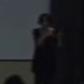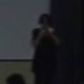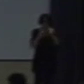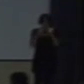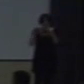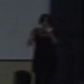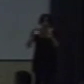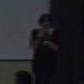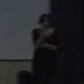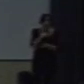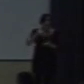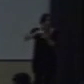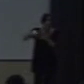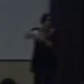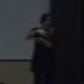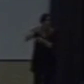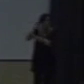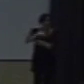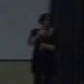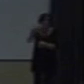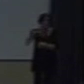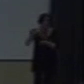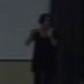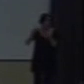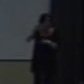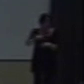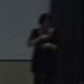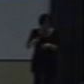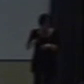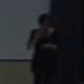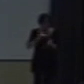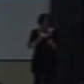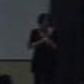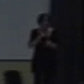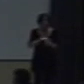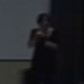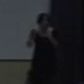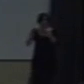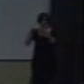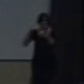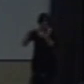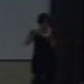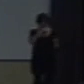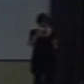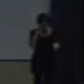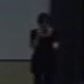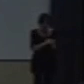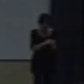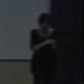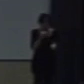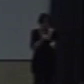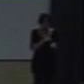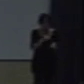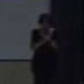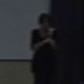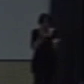precaritza, com tantes d'altres, alhora que es torna més exigent amb la immediatesa. Per enviar fotos a l'instant, per l'esclavitud que t'imposen les webs, et pots perdre